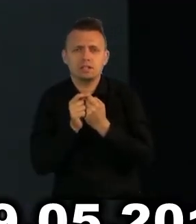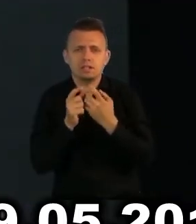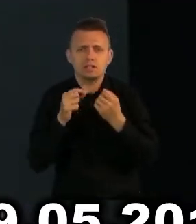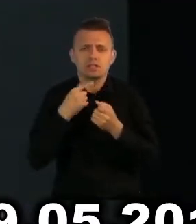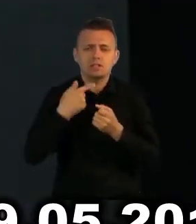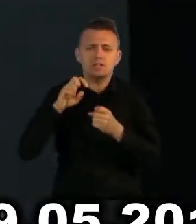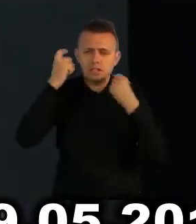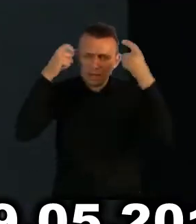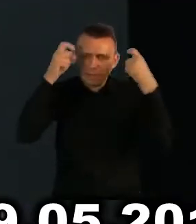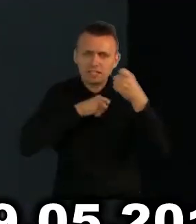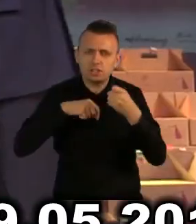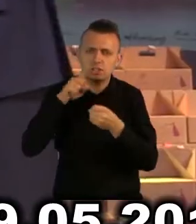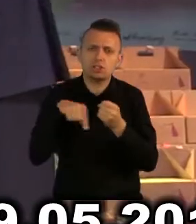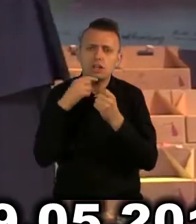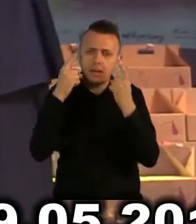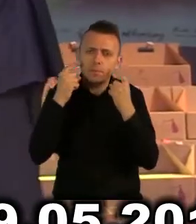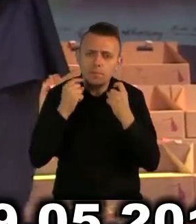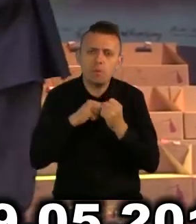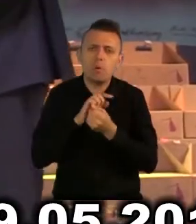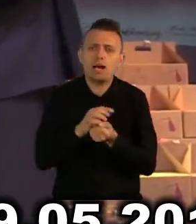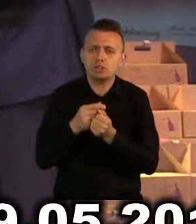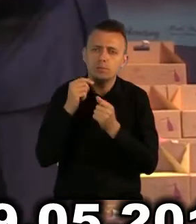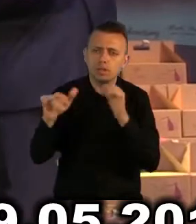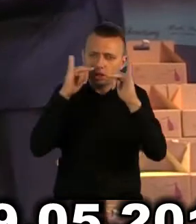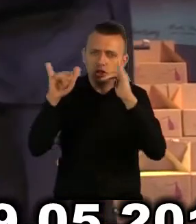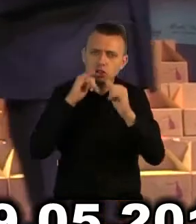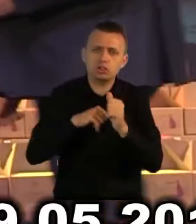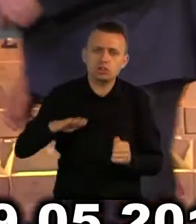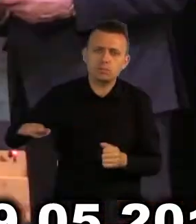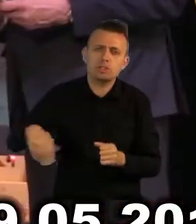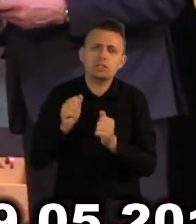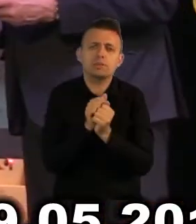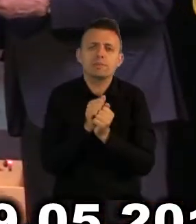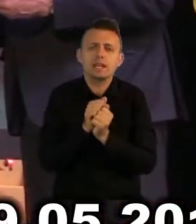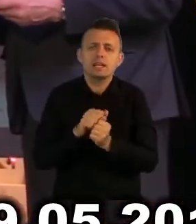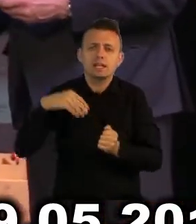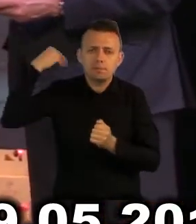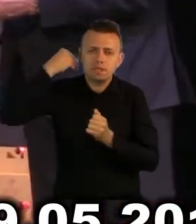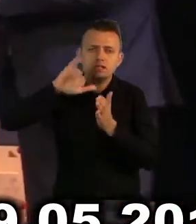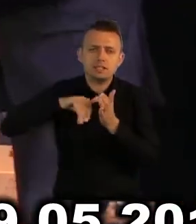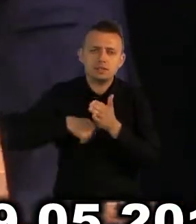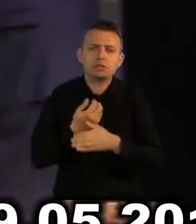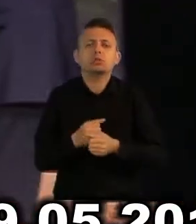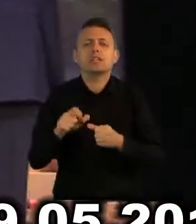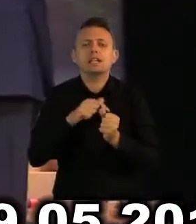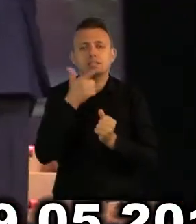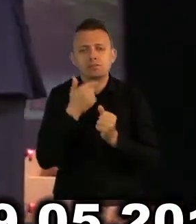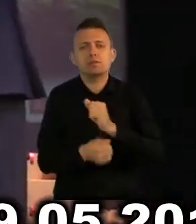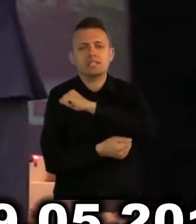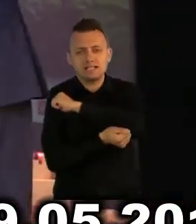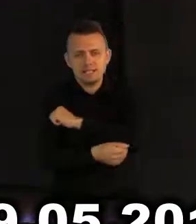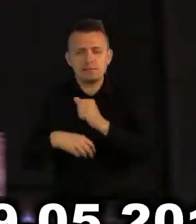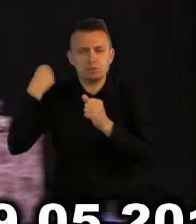czy na zewnątrz. Prezydent Zbigniew Burzyński, jego zastępcy Jacek Boczkaja i Zbigniew Wdowiak oraz gość specjalny Dorota